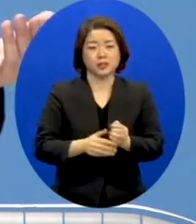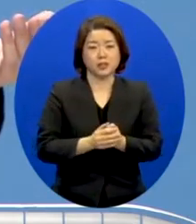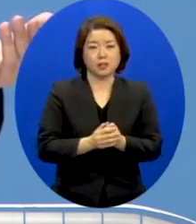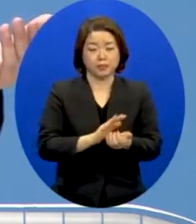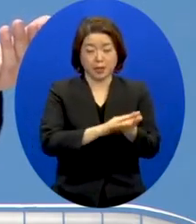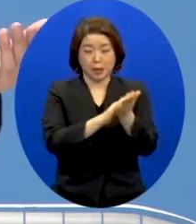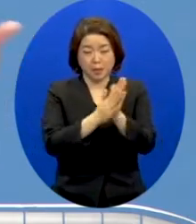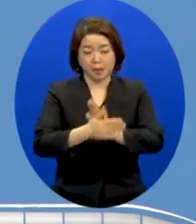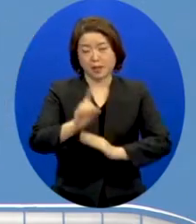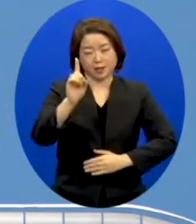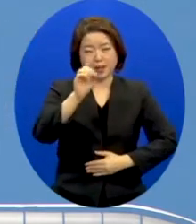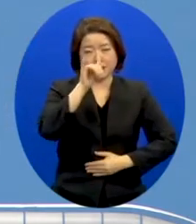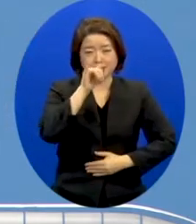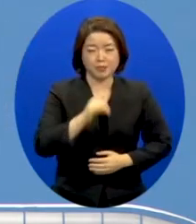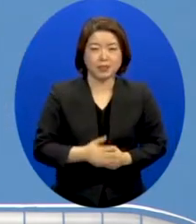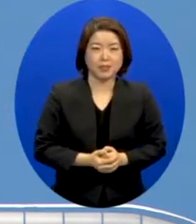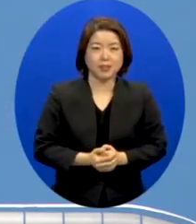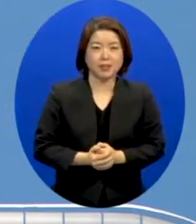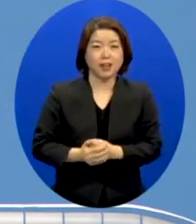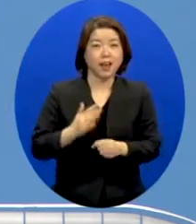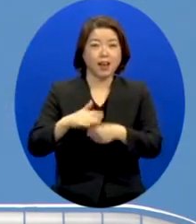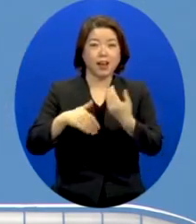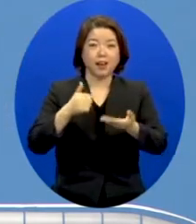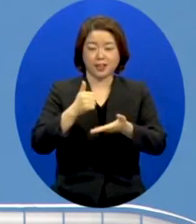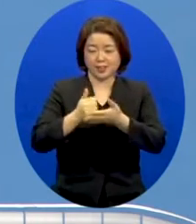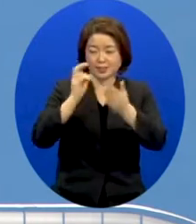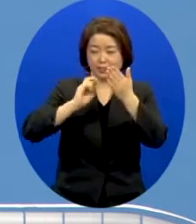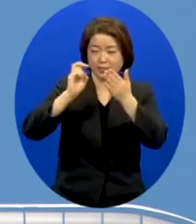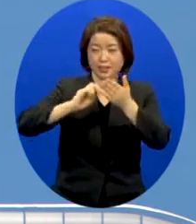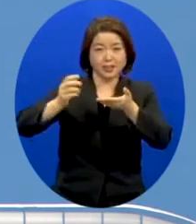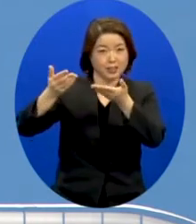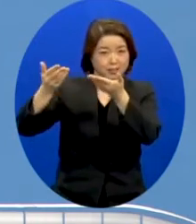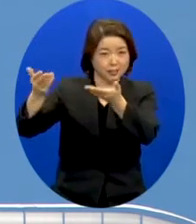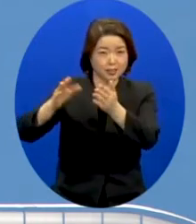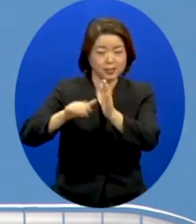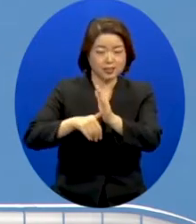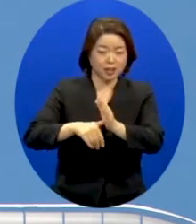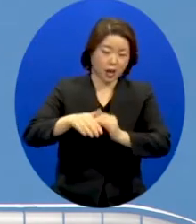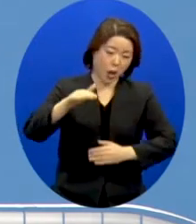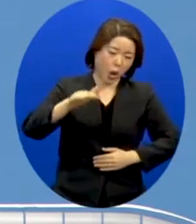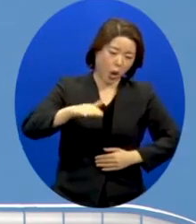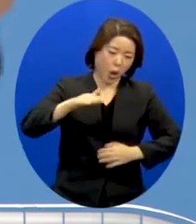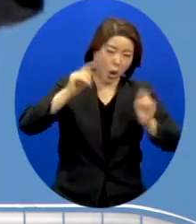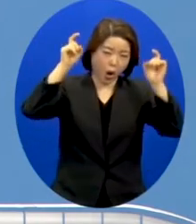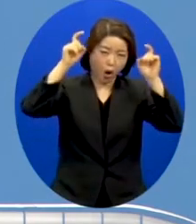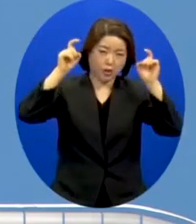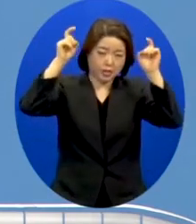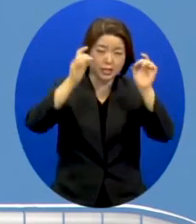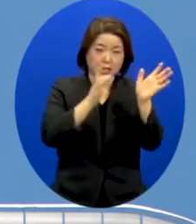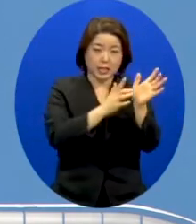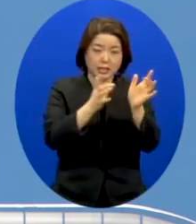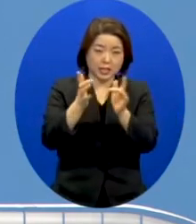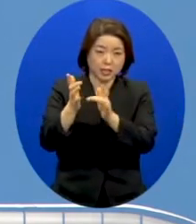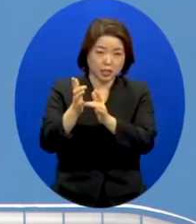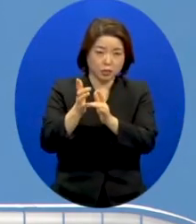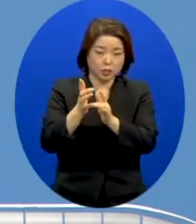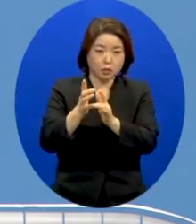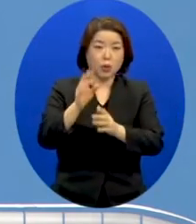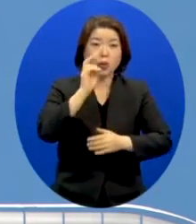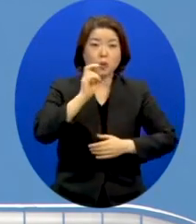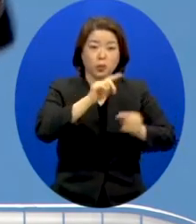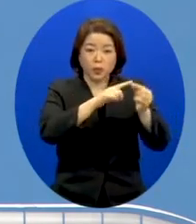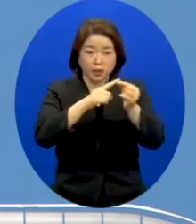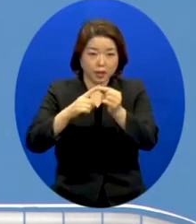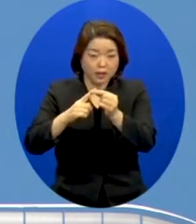생겼습니다 하나님께 찬양 할 때 어린 양 예수 라는 표현이 나오면 나도 모르게 손이 올라가네요